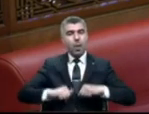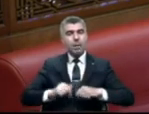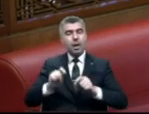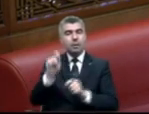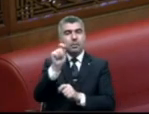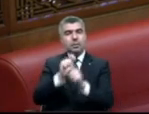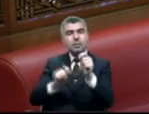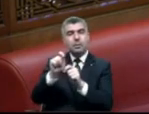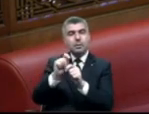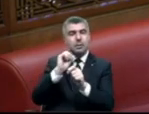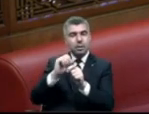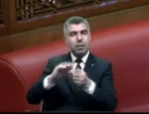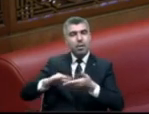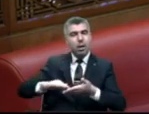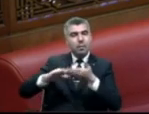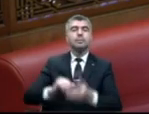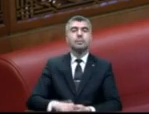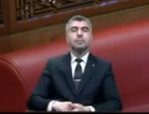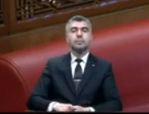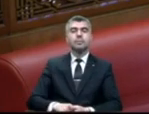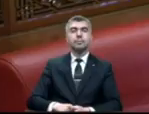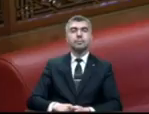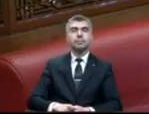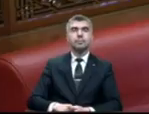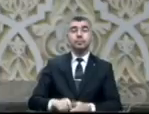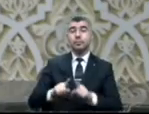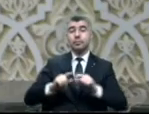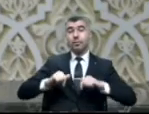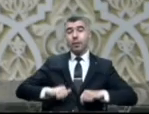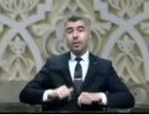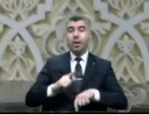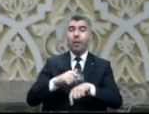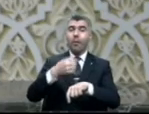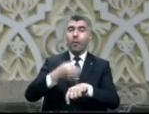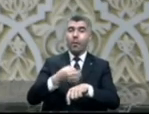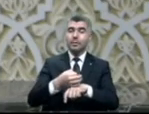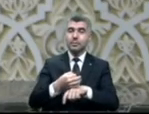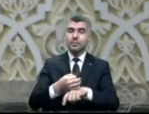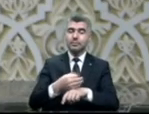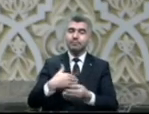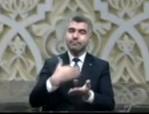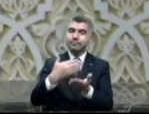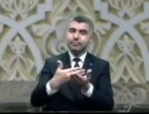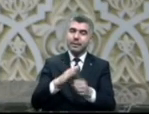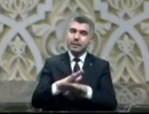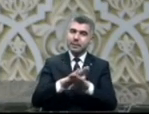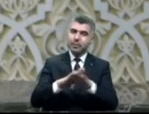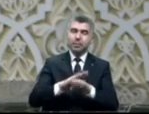بلورة استراتيجية وطنية للحركة المهنية. سيدة الوزيرة انتهى الوقت. معذرة شكرا.